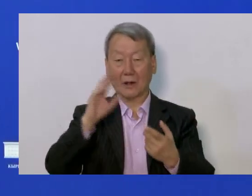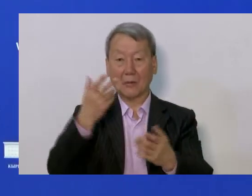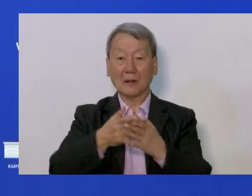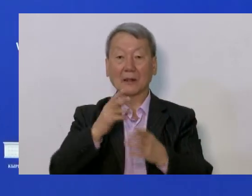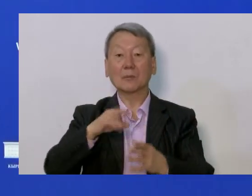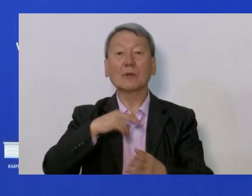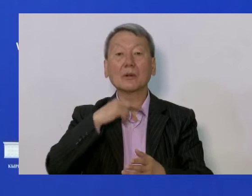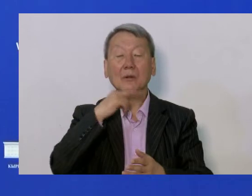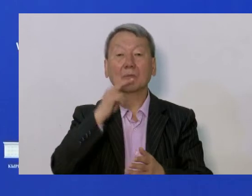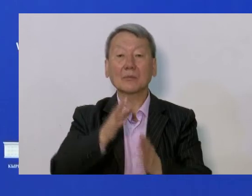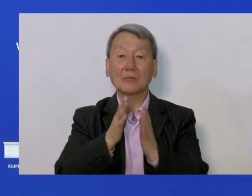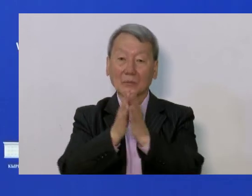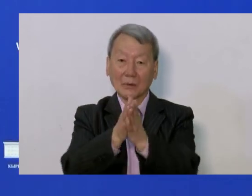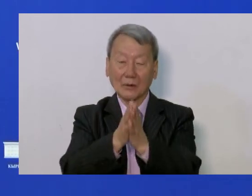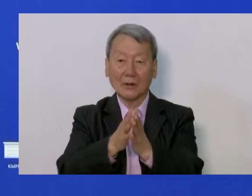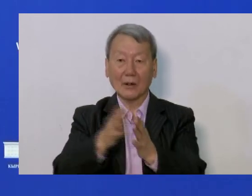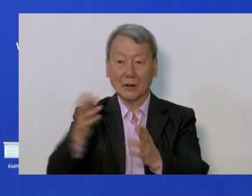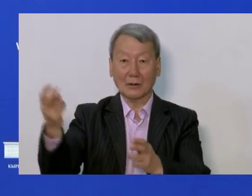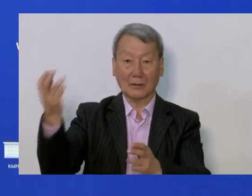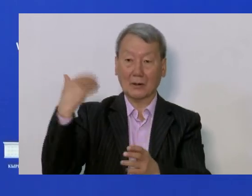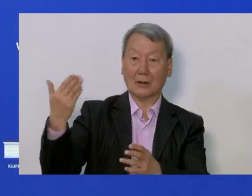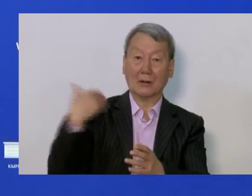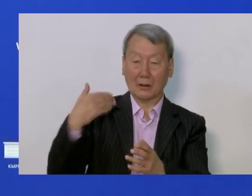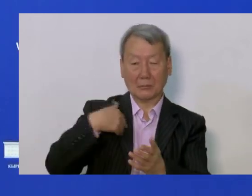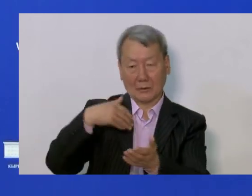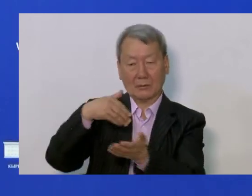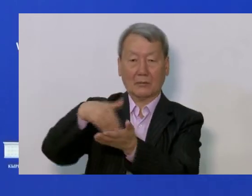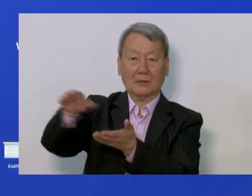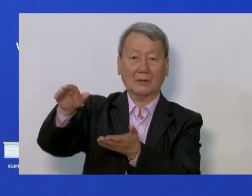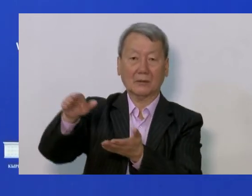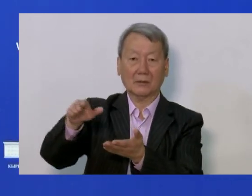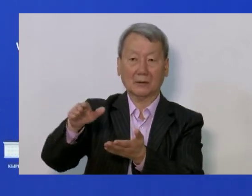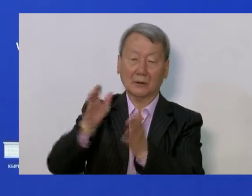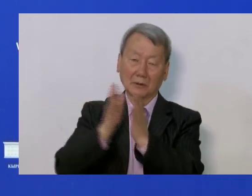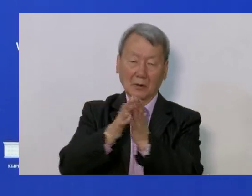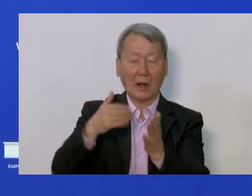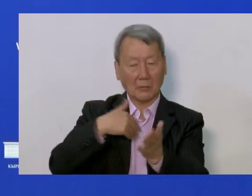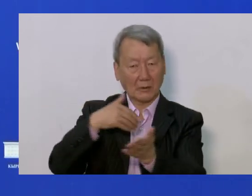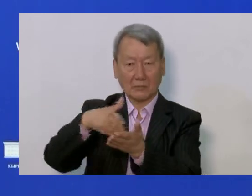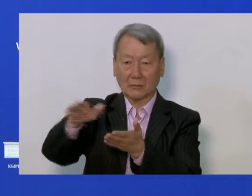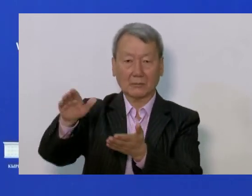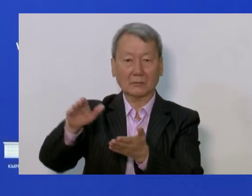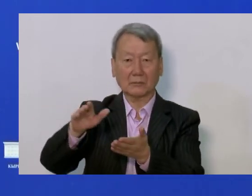обращение нам приходится отказывать, и